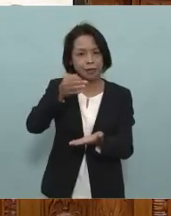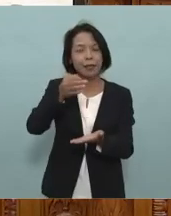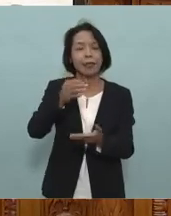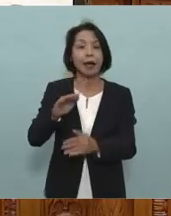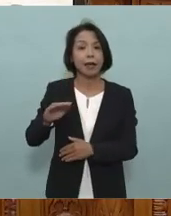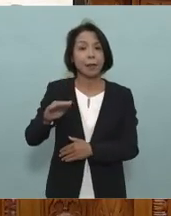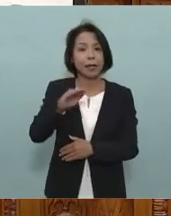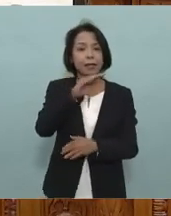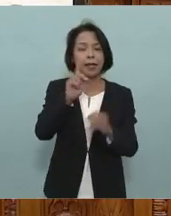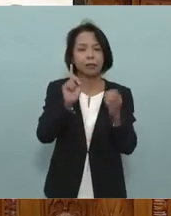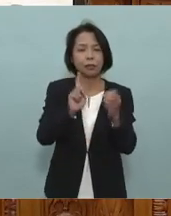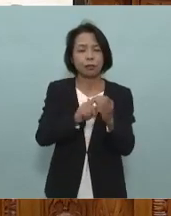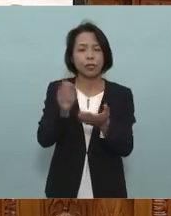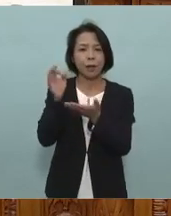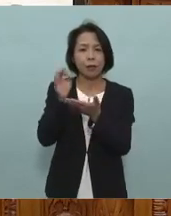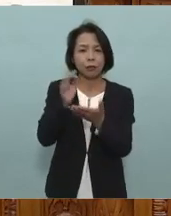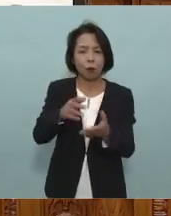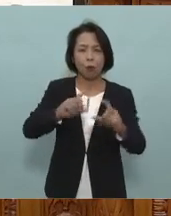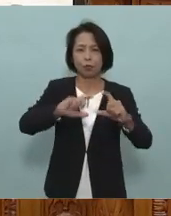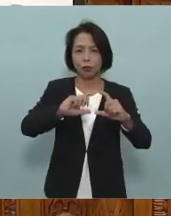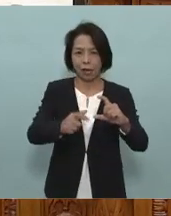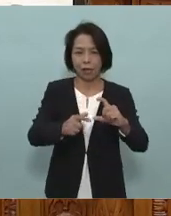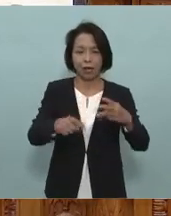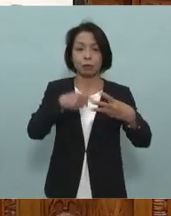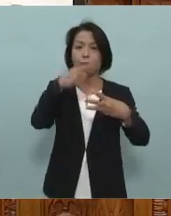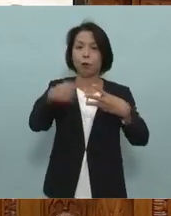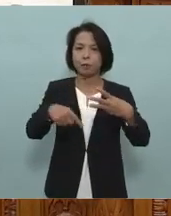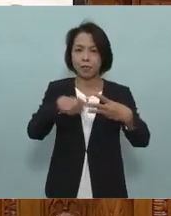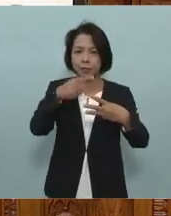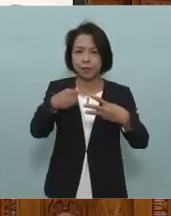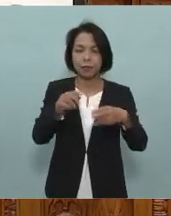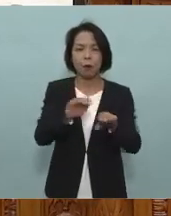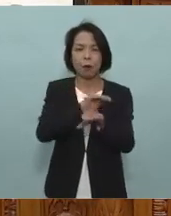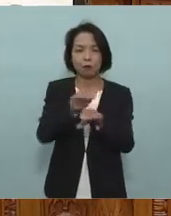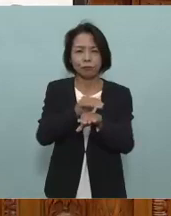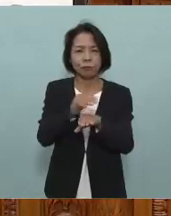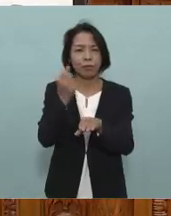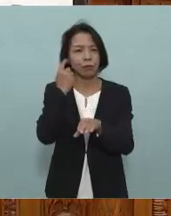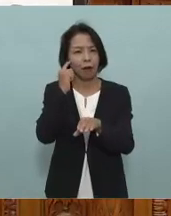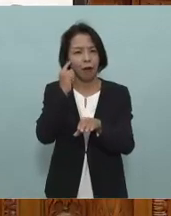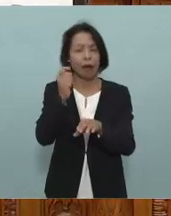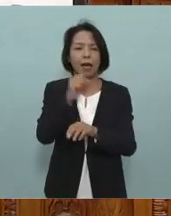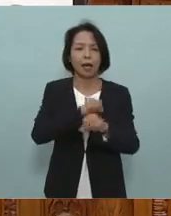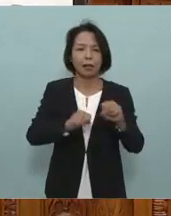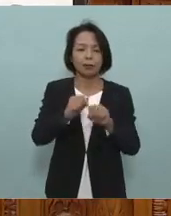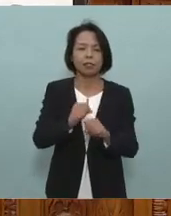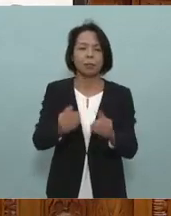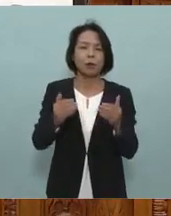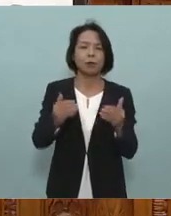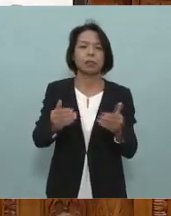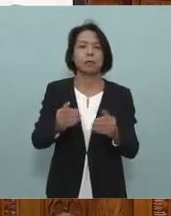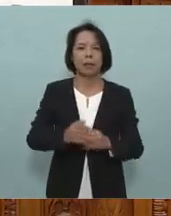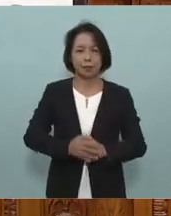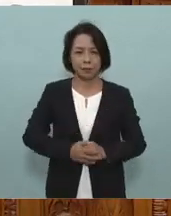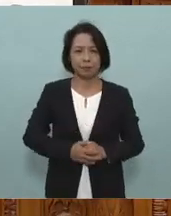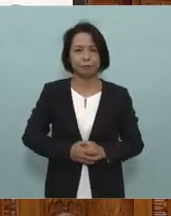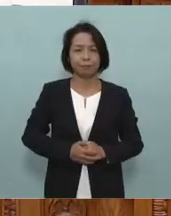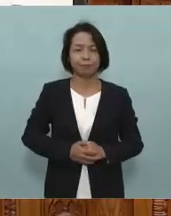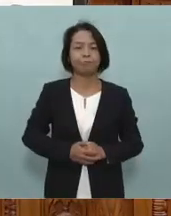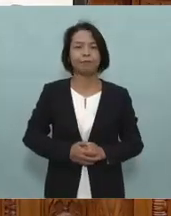成長のための投資と改革の3つを重点分野として取り組んでいきますまず